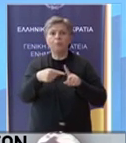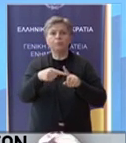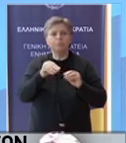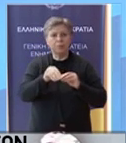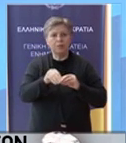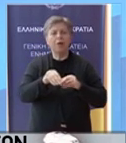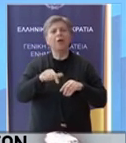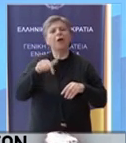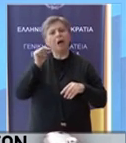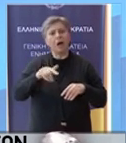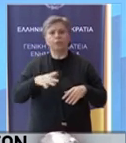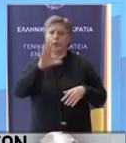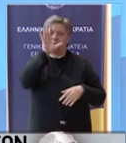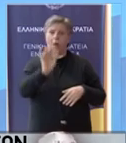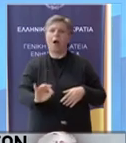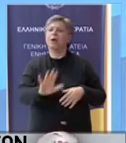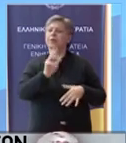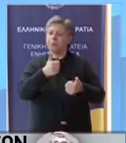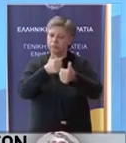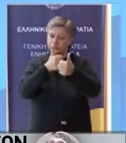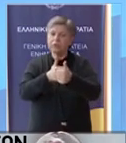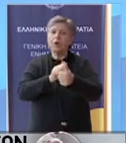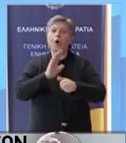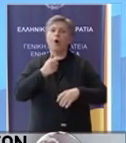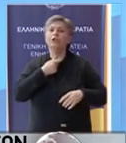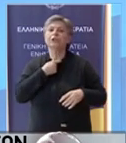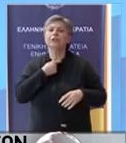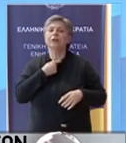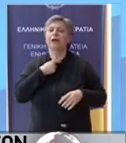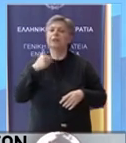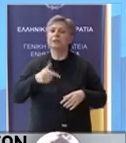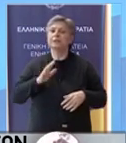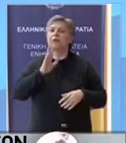υπακούει στις ανάγκες που αντιμετωπίζει αυτή τη στιγμή η καθημερινή πολιτική.